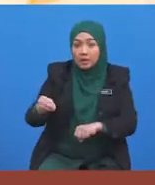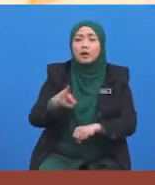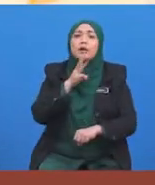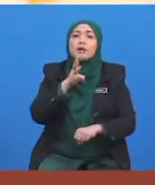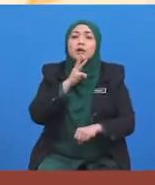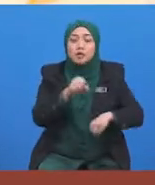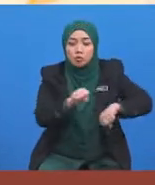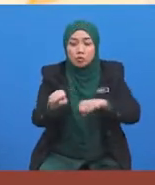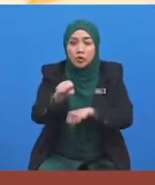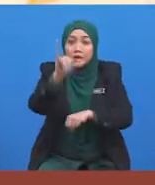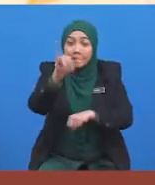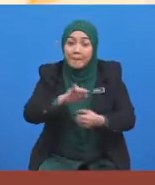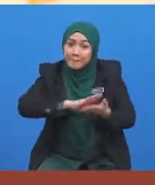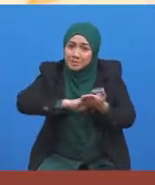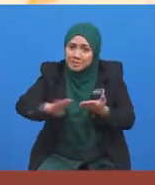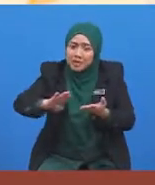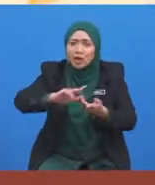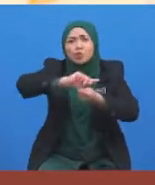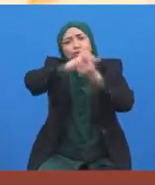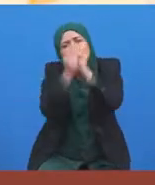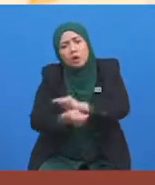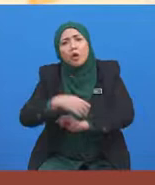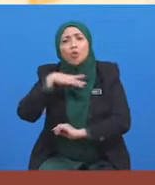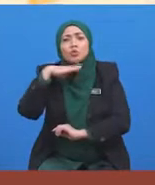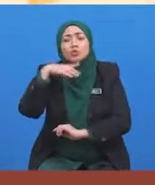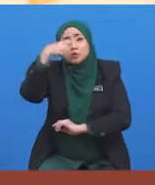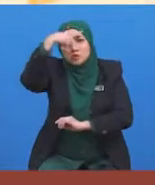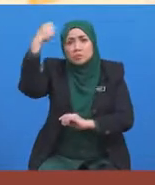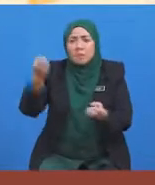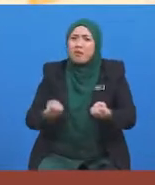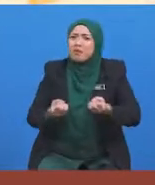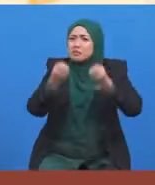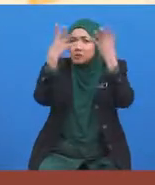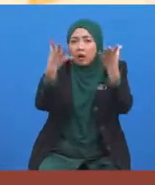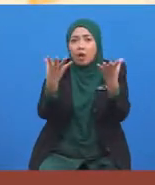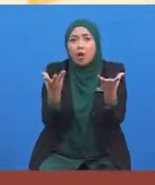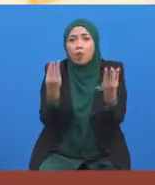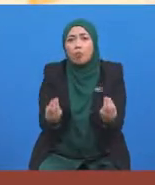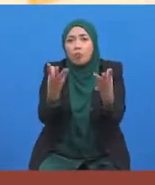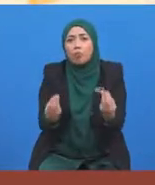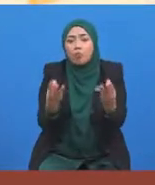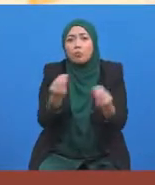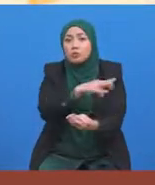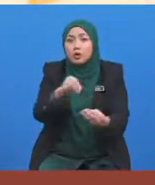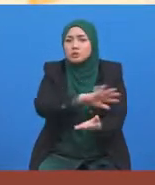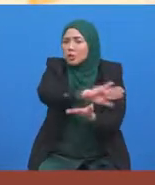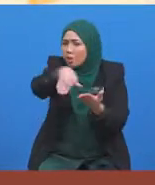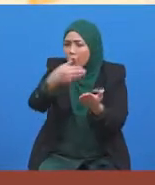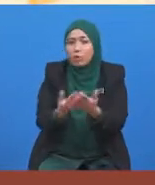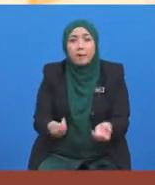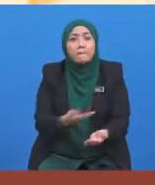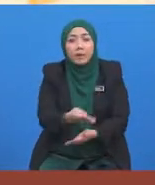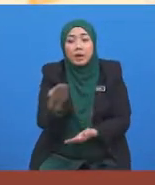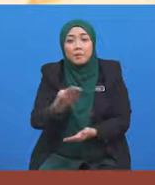telah bertukar menjadi keruh kerana tercemar dipenuhi oleh lumpur dan semua bahan yang diangkut